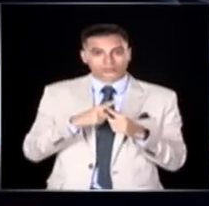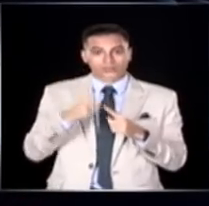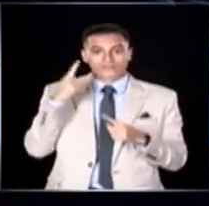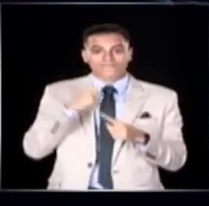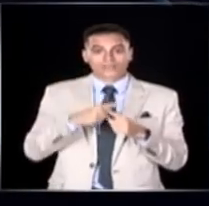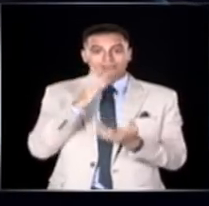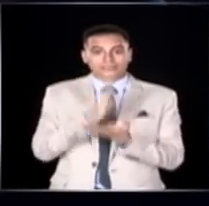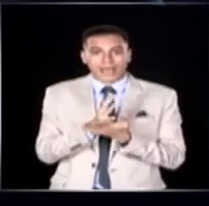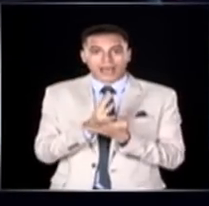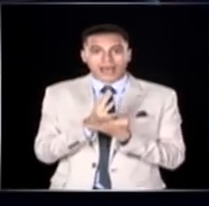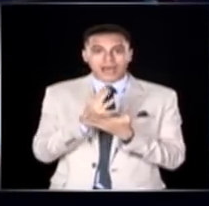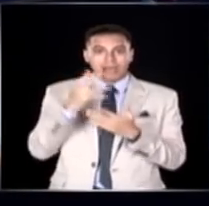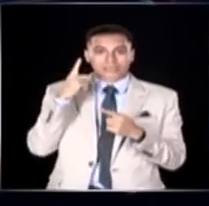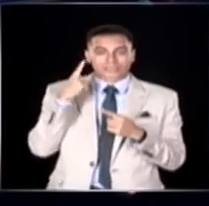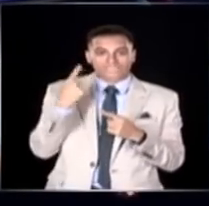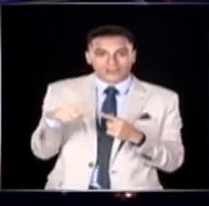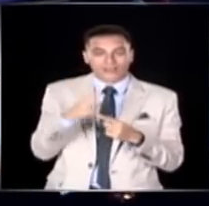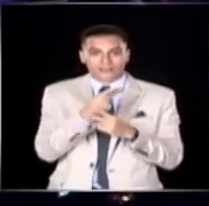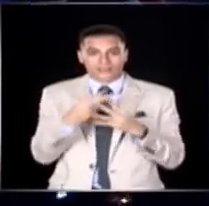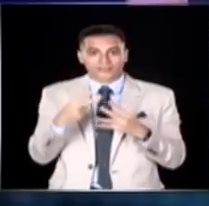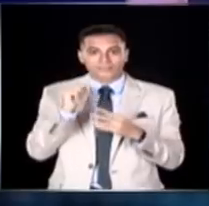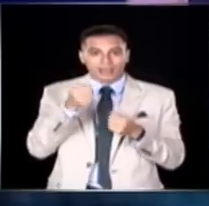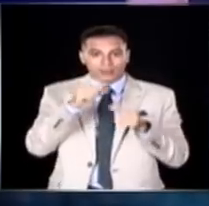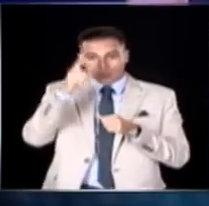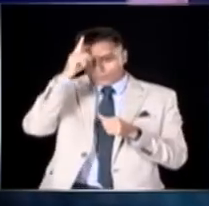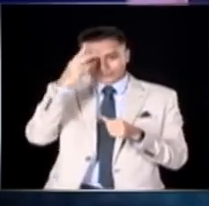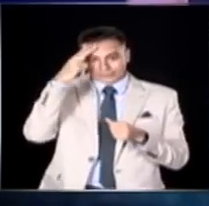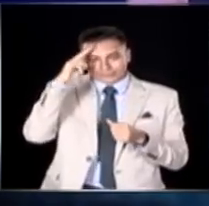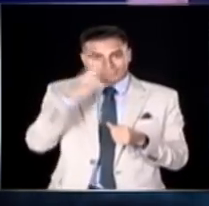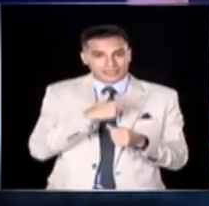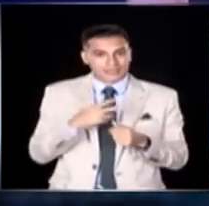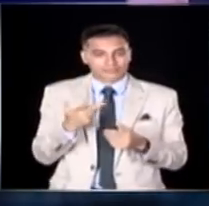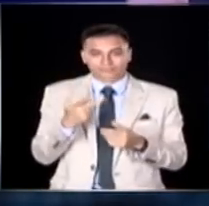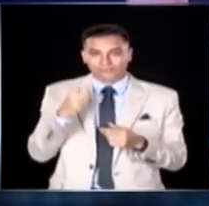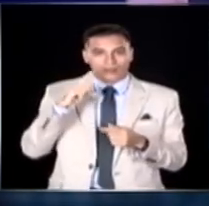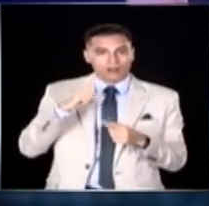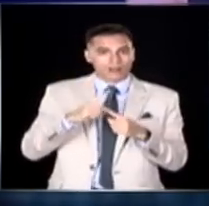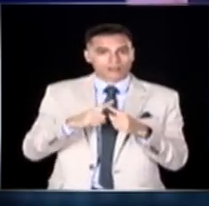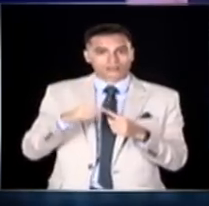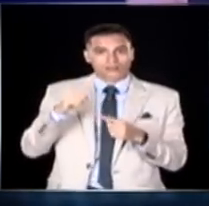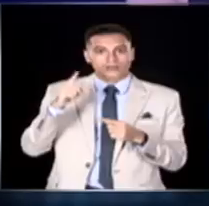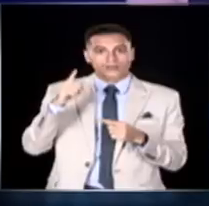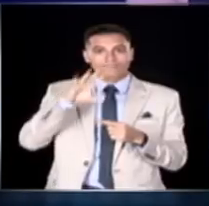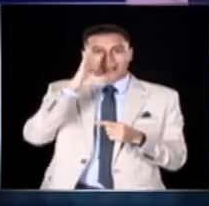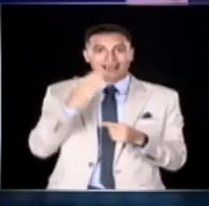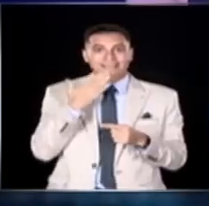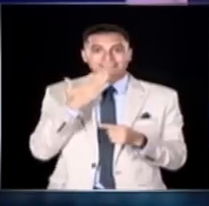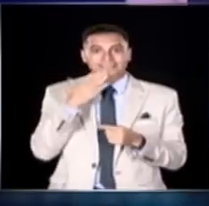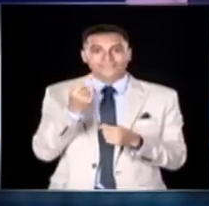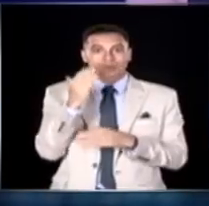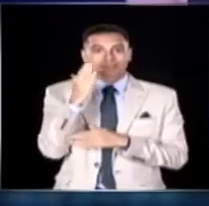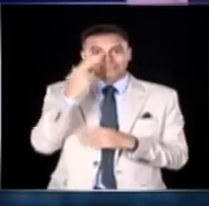الصلبة لأحد الغازات، فما هو؟ الهيدروجين. غلط. في أي من دول جنوب شرق آسيا تقع جزر